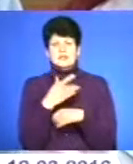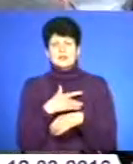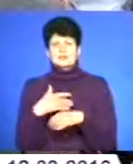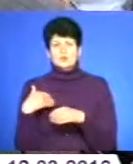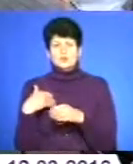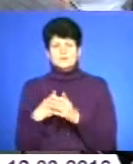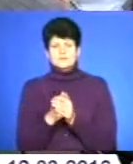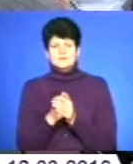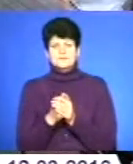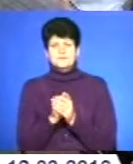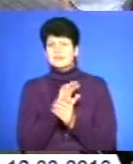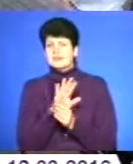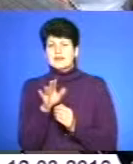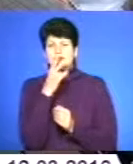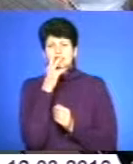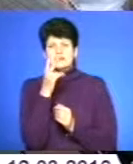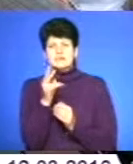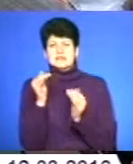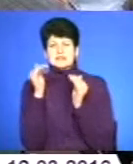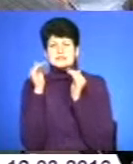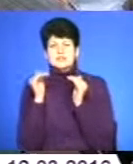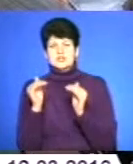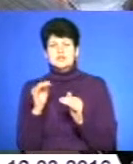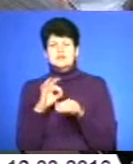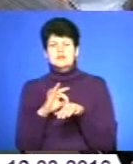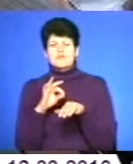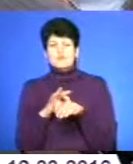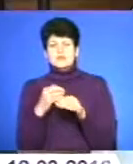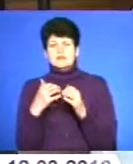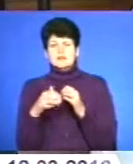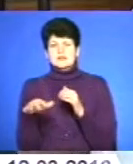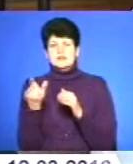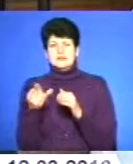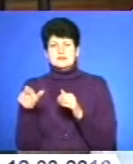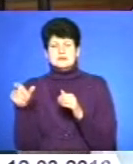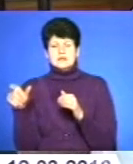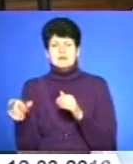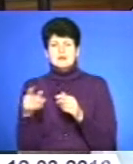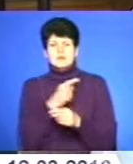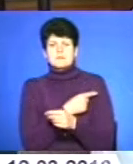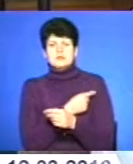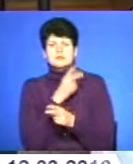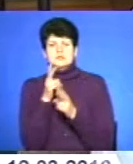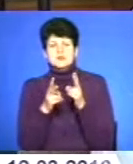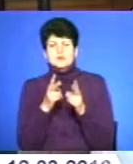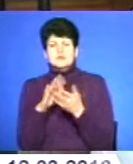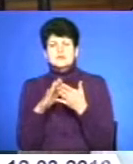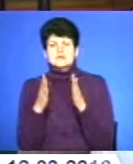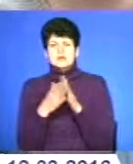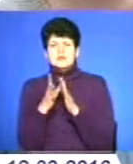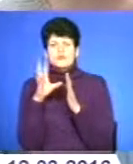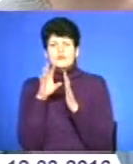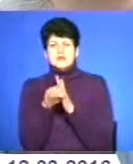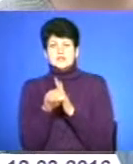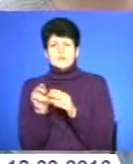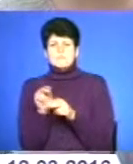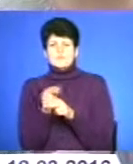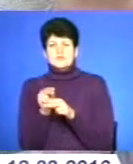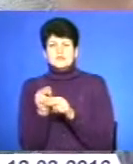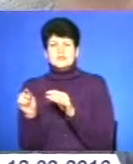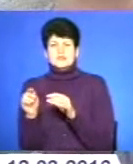туберкульоз. Незважаючи на зниження захворюваності серед населення, медики скаржаться на стан впровадження профілактичних заходів.